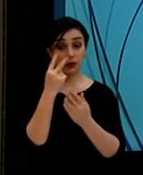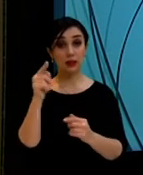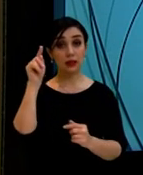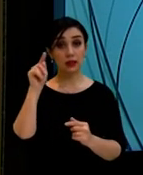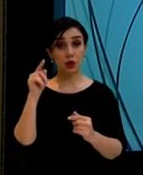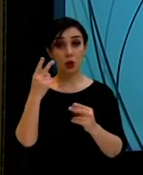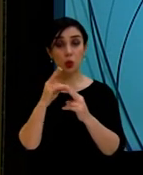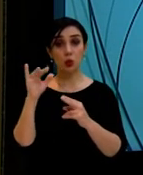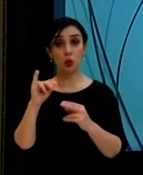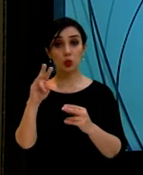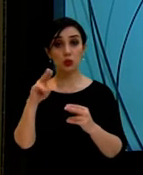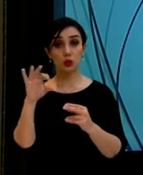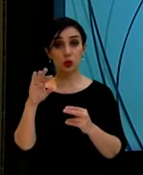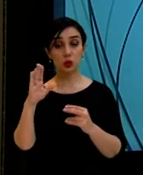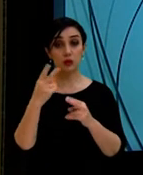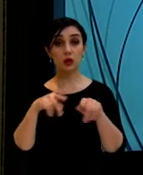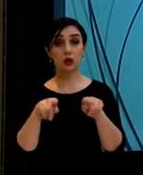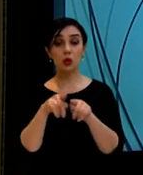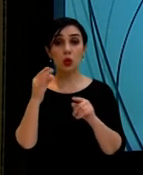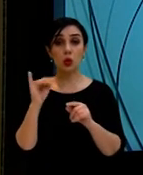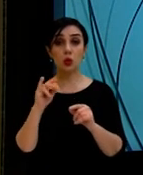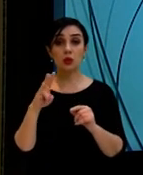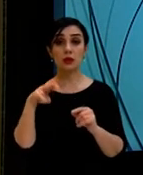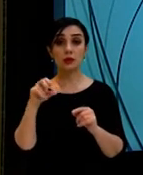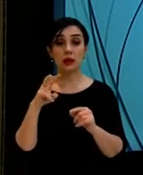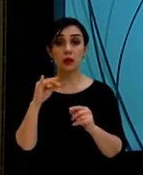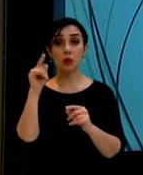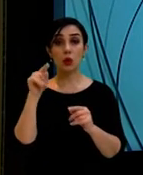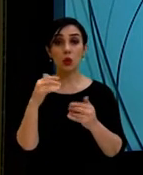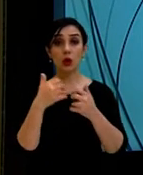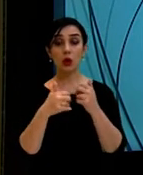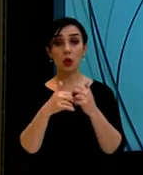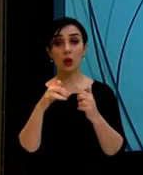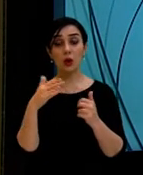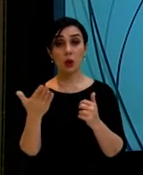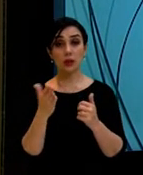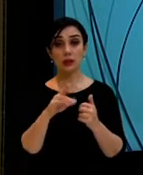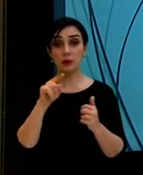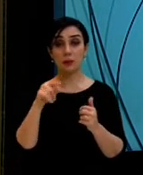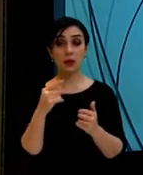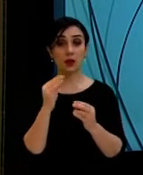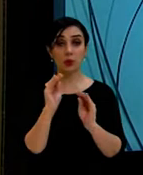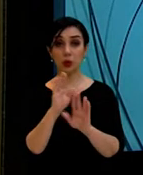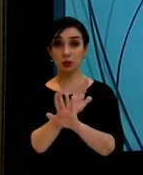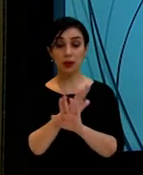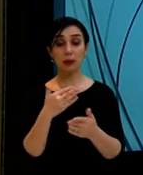Undovlar undalmadan oldin kelsachi, ular undalmadan oldin kelsa, ular orasiga virgul qo'yilmaydi.